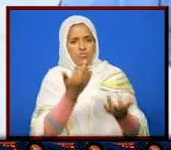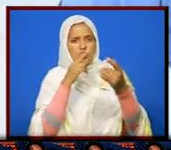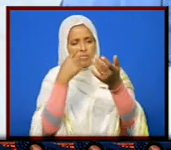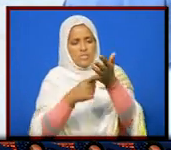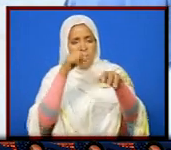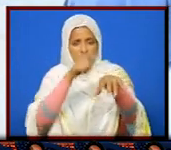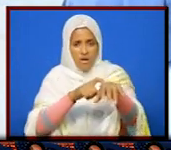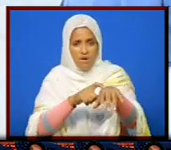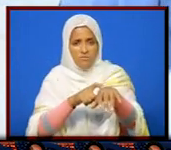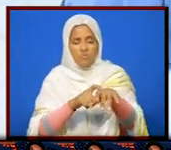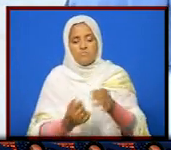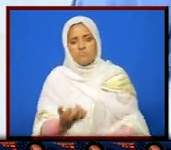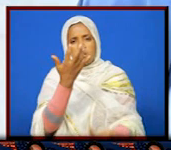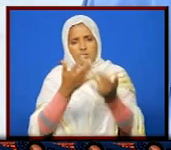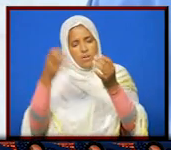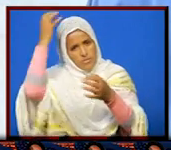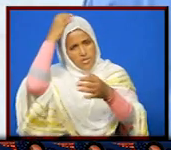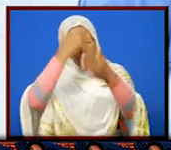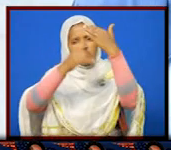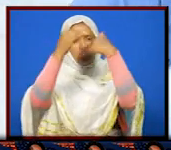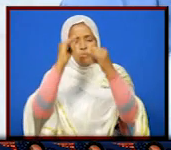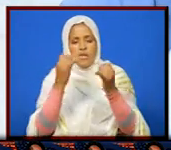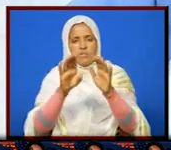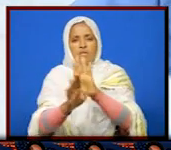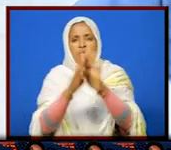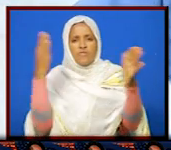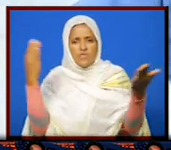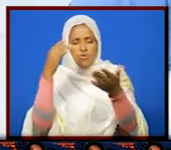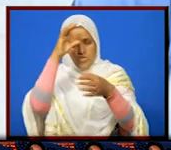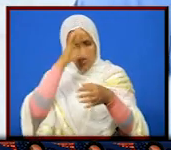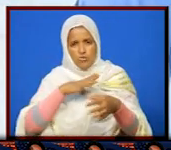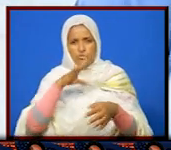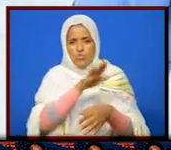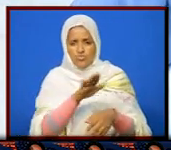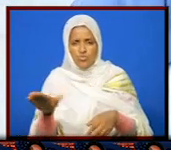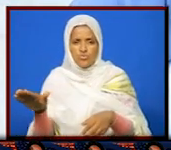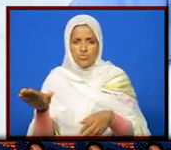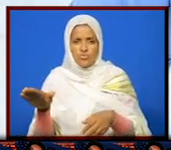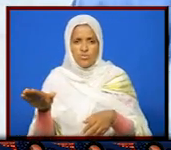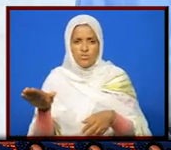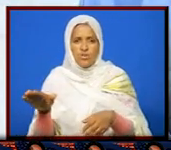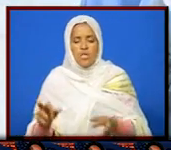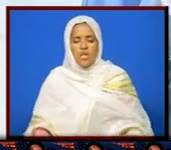ሲኦል ናቸው። በዚያን ሰዓት ደግሞ ገሃነመ እሳትና መንግስተ ሰማያት ይከፈታሉ። የሰው ልጆች